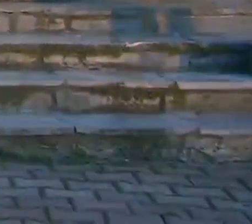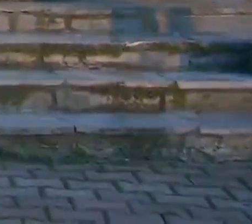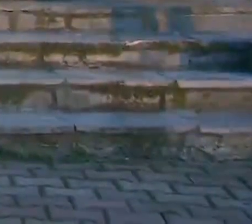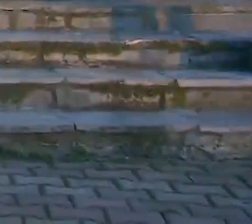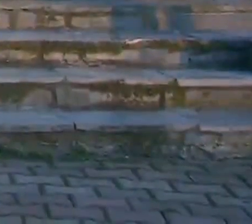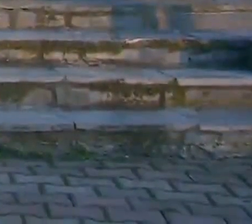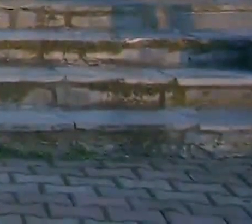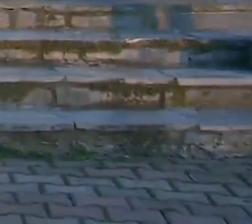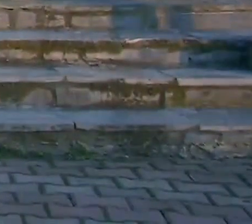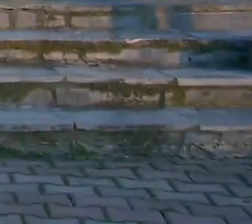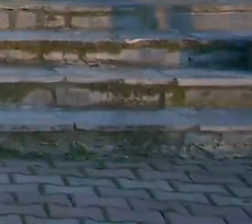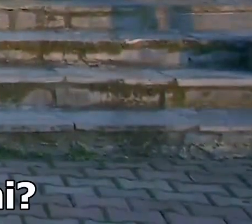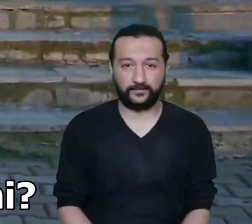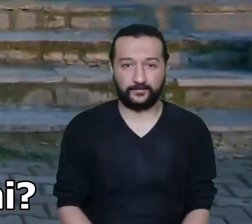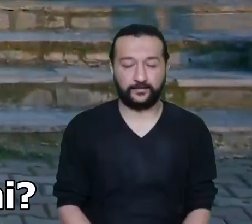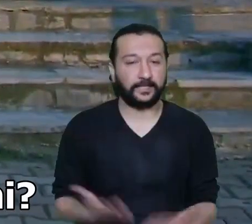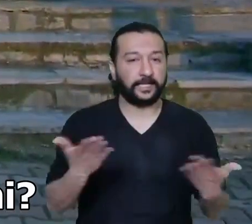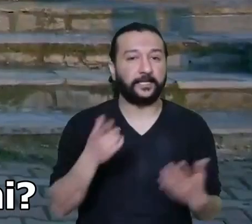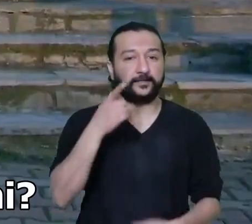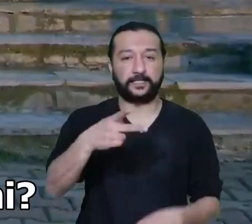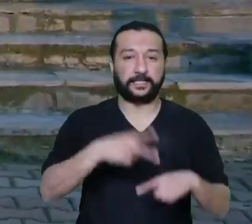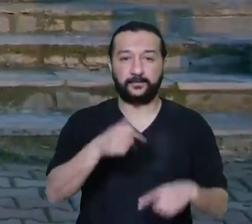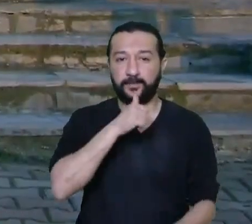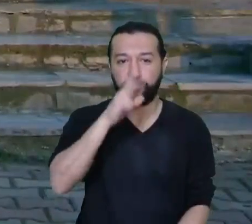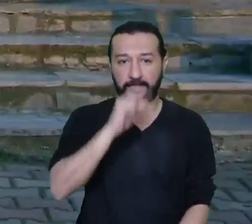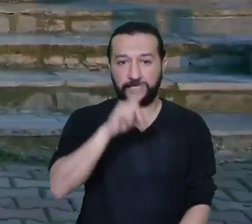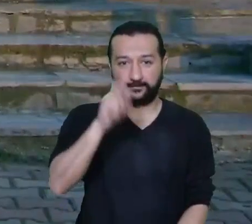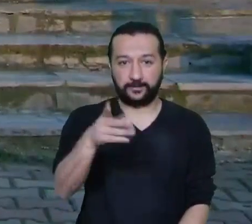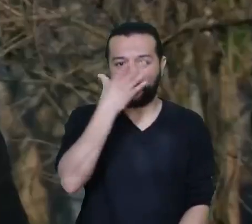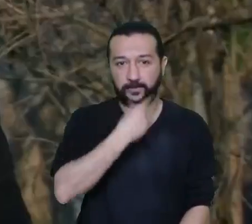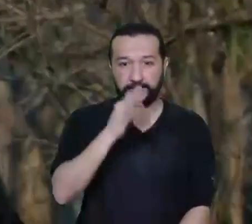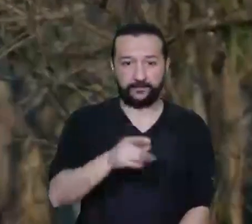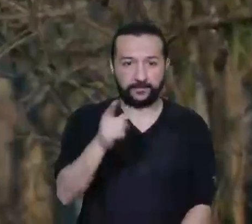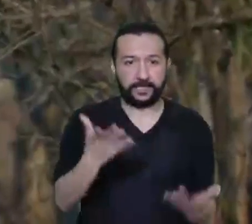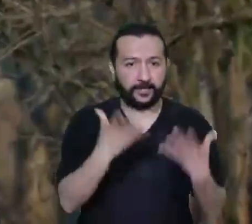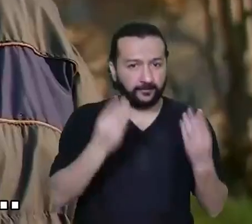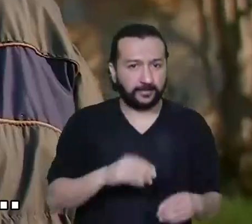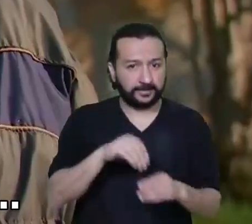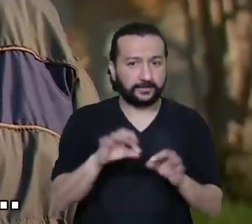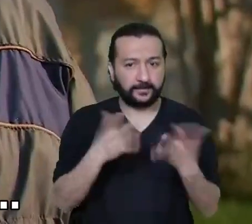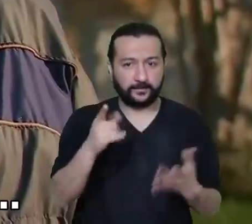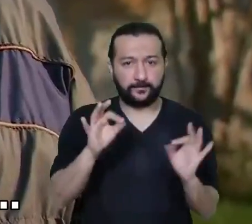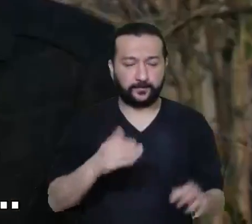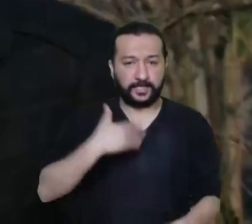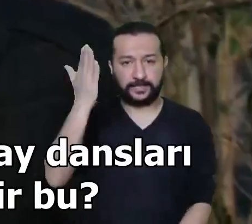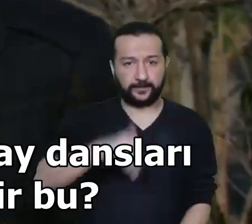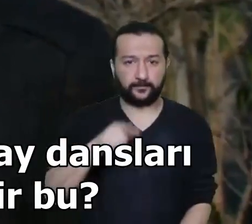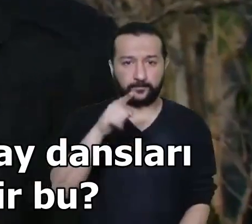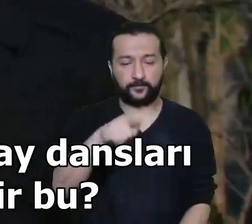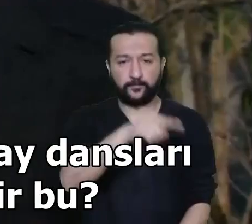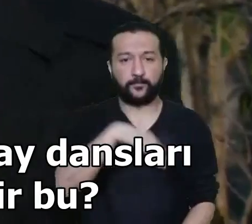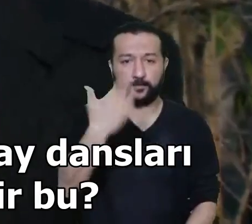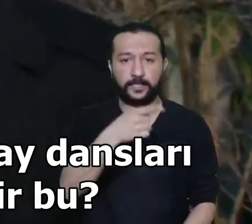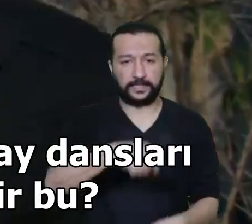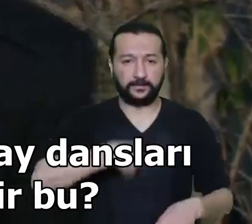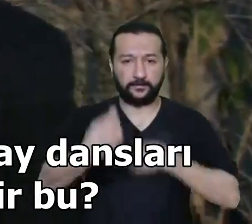Sarpa çarpıp saçma sapan hareketlerle gittiler. Nasıl zaten, beğendin mi? Güzel değil mi? Ne nasıl mı Şükrü? Beni buraya çağırıyorsun, Ondan